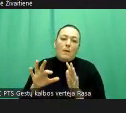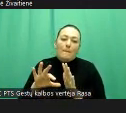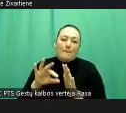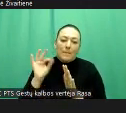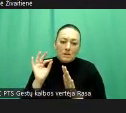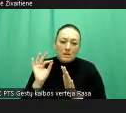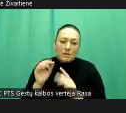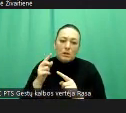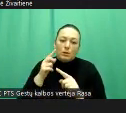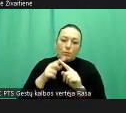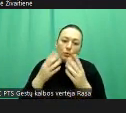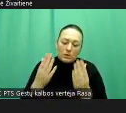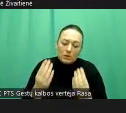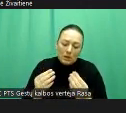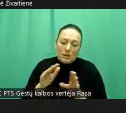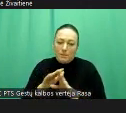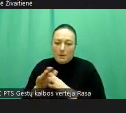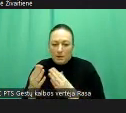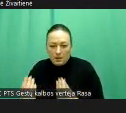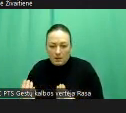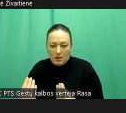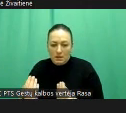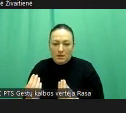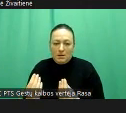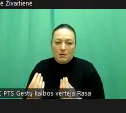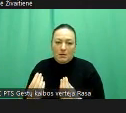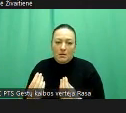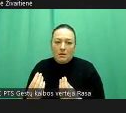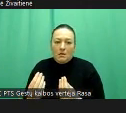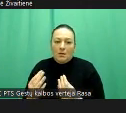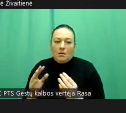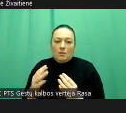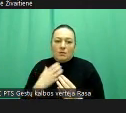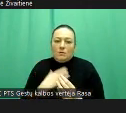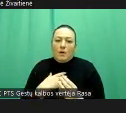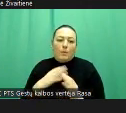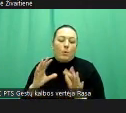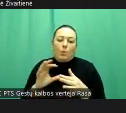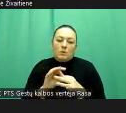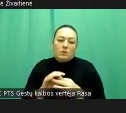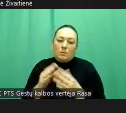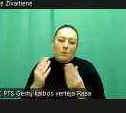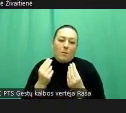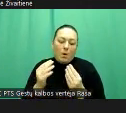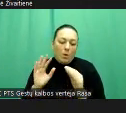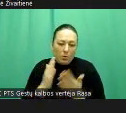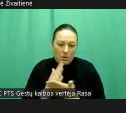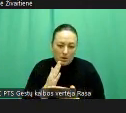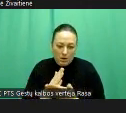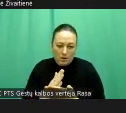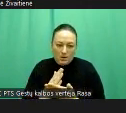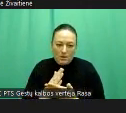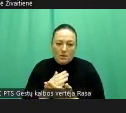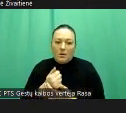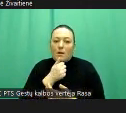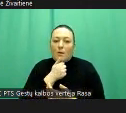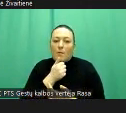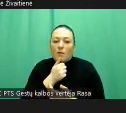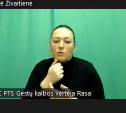jam pusę dienos ar visą dieną priklausomai nuo dalykų, kurie, pavyzdžiui,